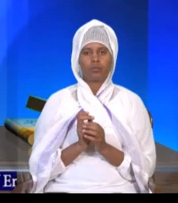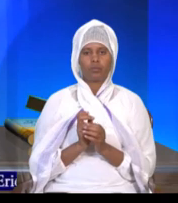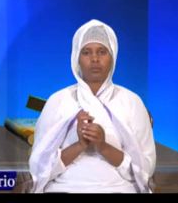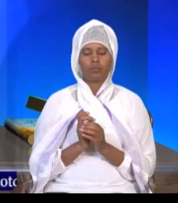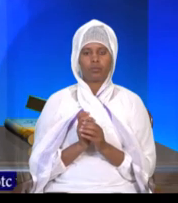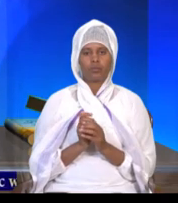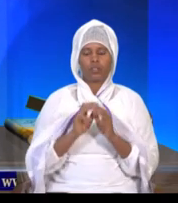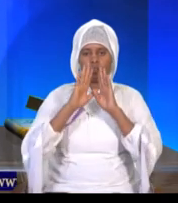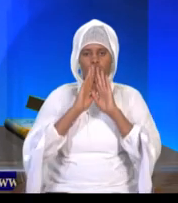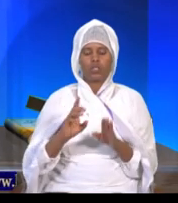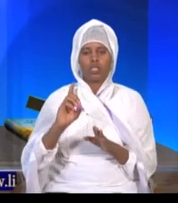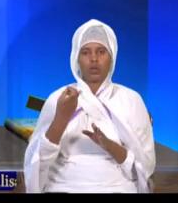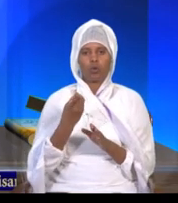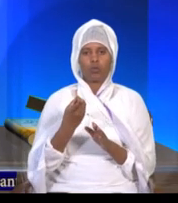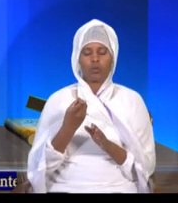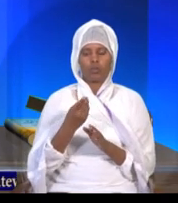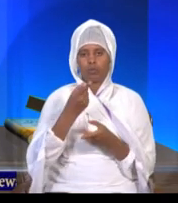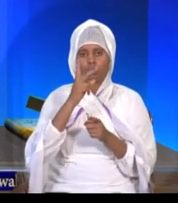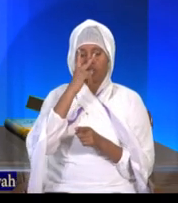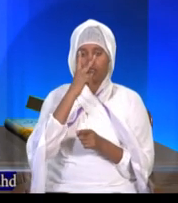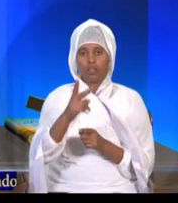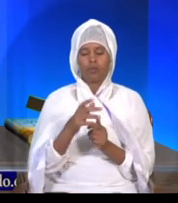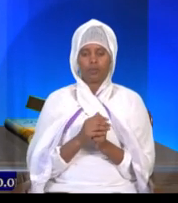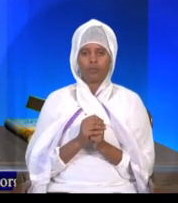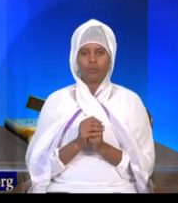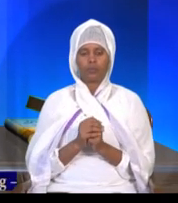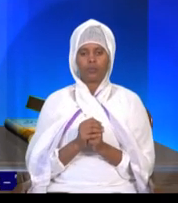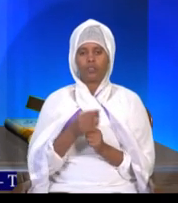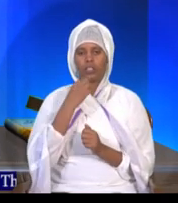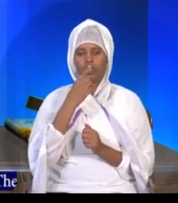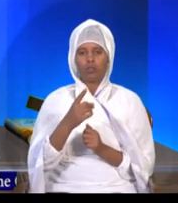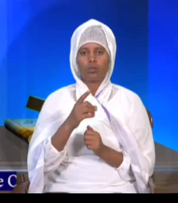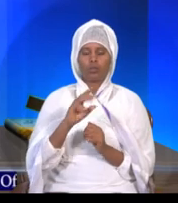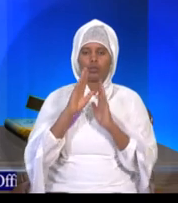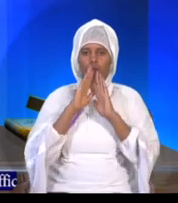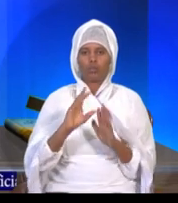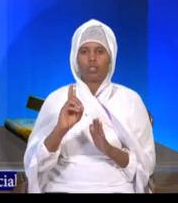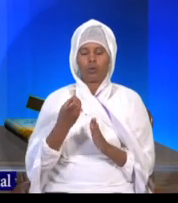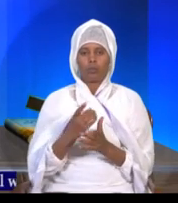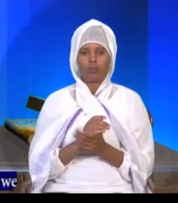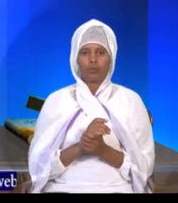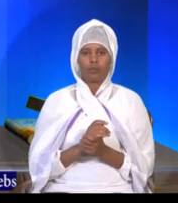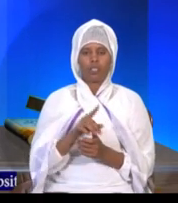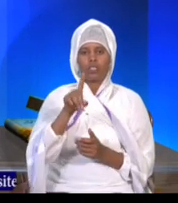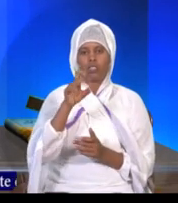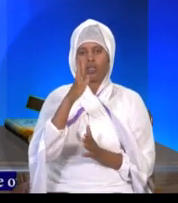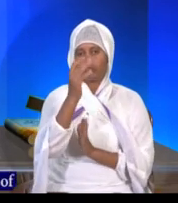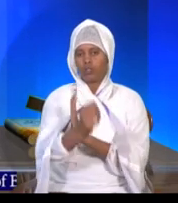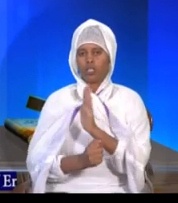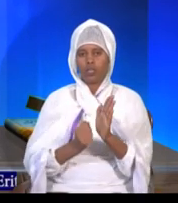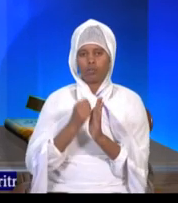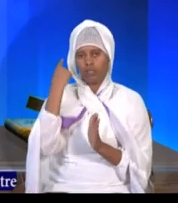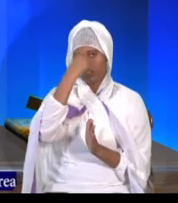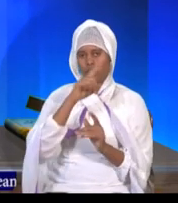ሰለስተ የካቲት ተፃሒፉ ዘሎ ናይ ቅዱስ ያዕቆብ ምስሊ ንርኢ እንታይ ይብል ቅዱስ ያዕቆብ